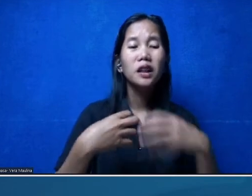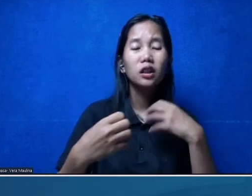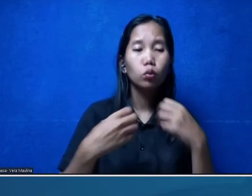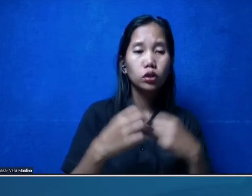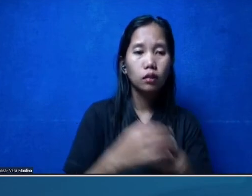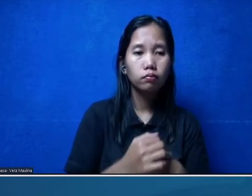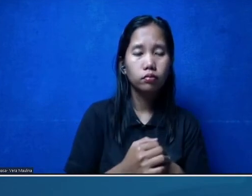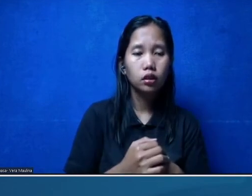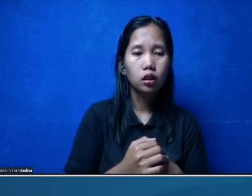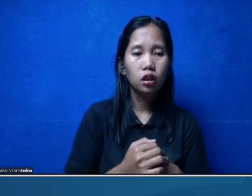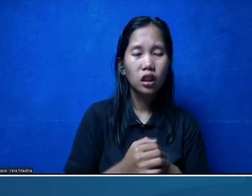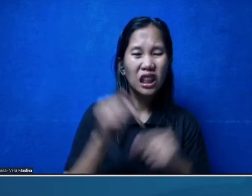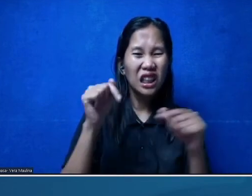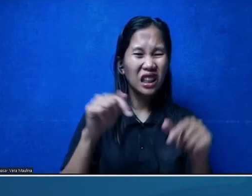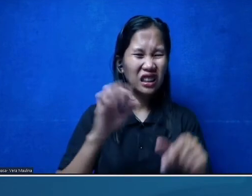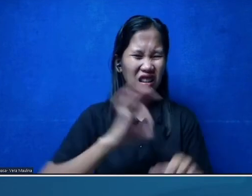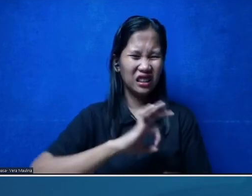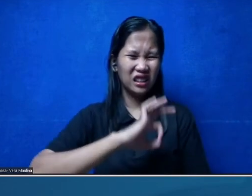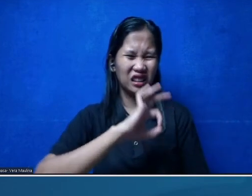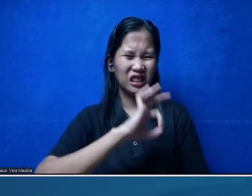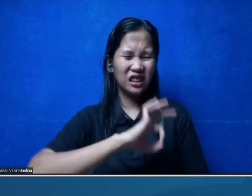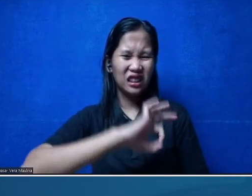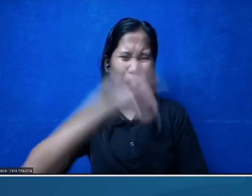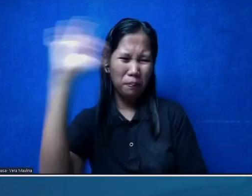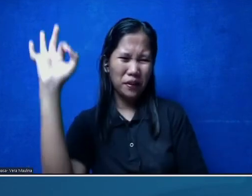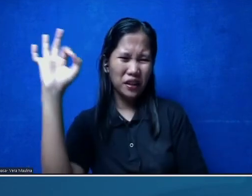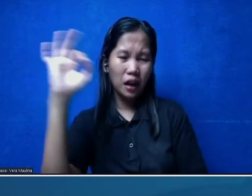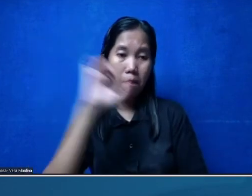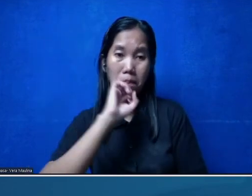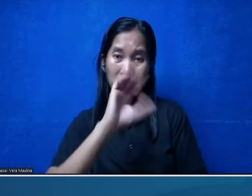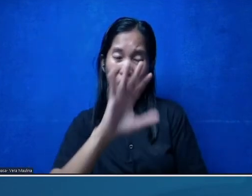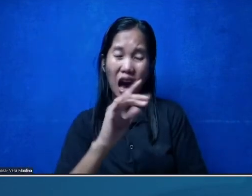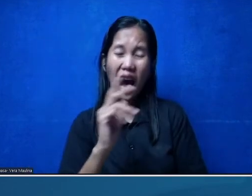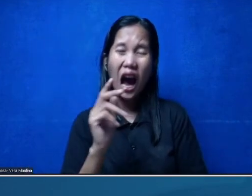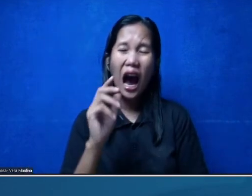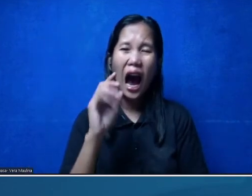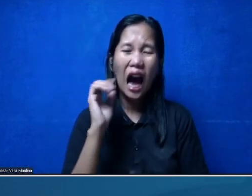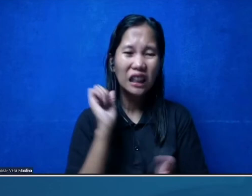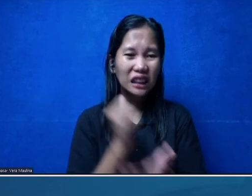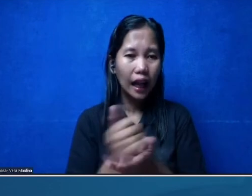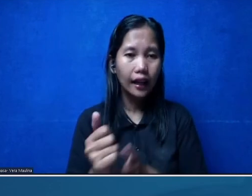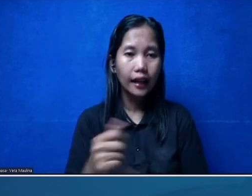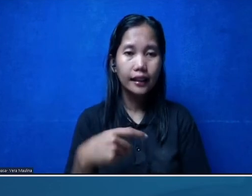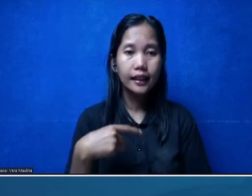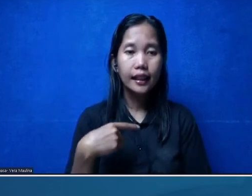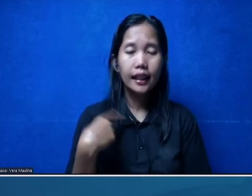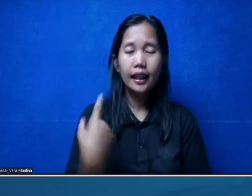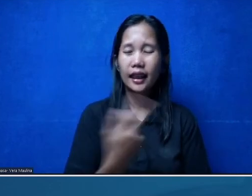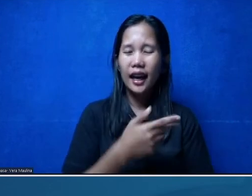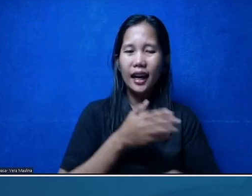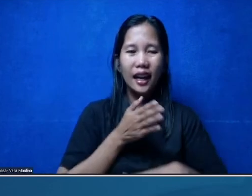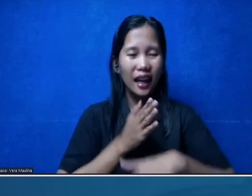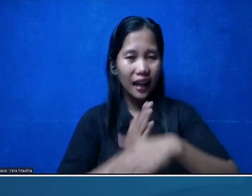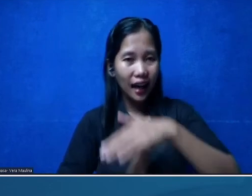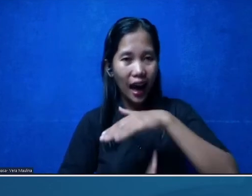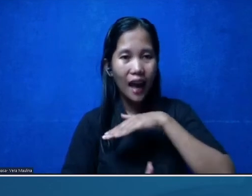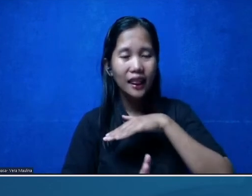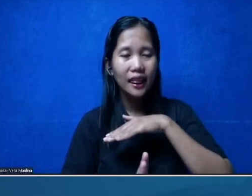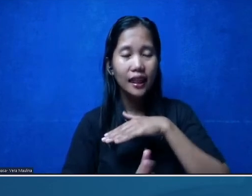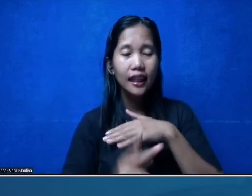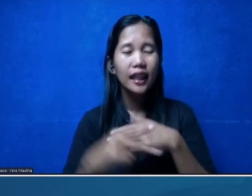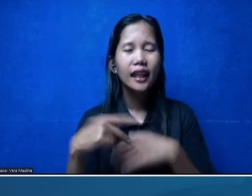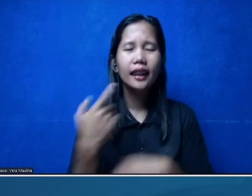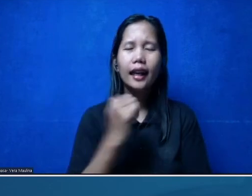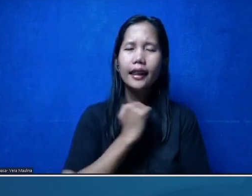rendah hati di hadapan Tuhan kita serahkan segala kekuatiran kita kepadanya Iya yang adalah sumber kasih karena